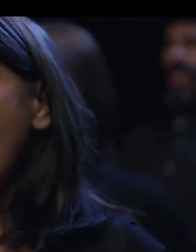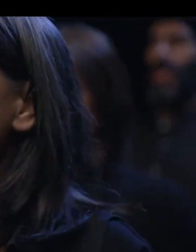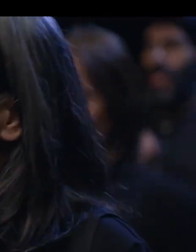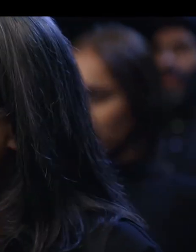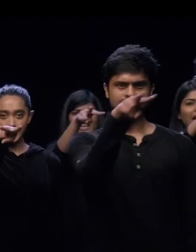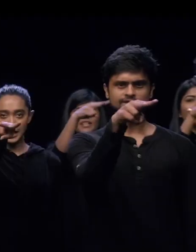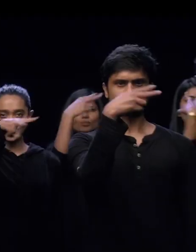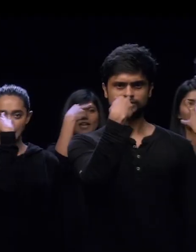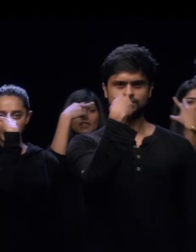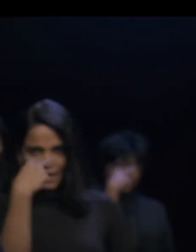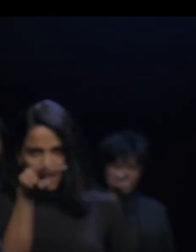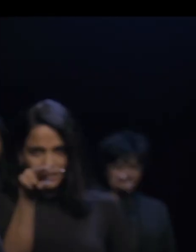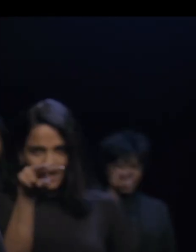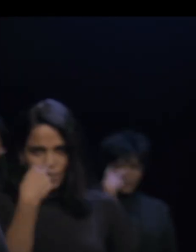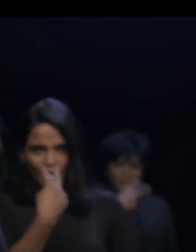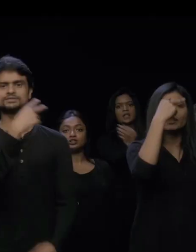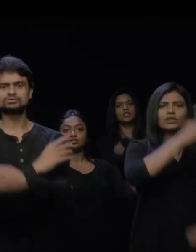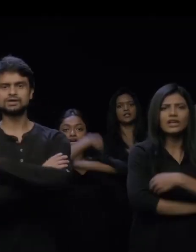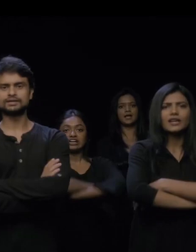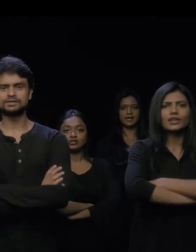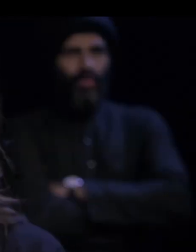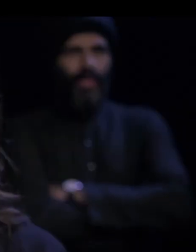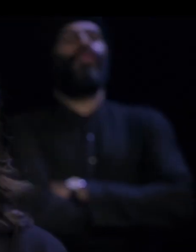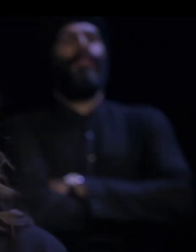तुम्हें हाँ देखा है तुम्हें ताने मारते